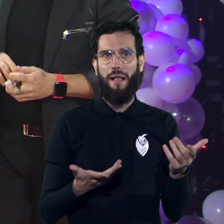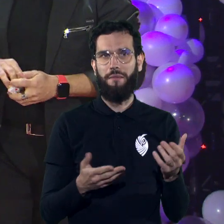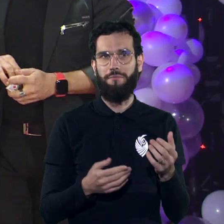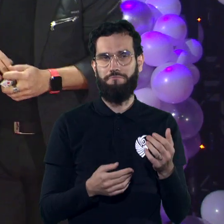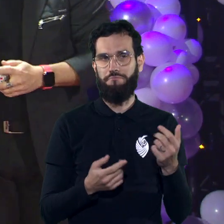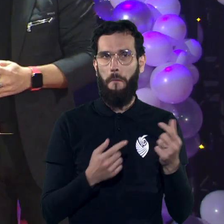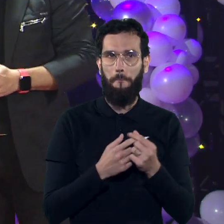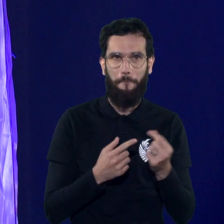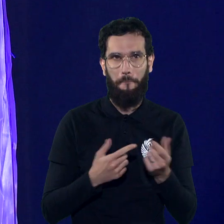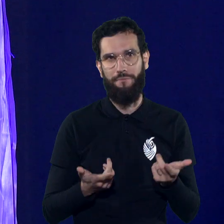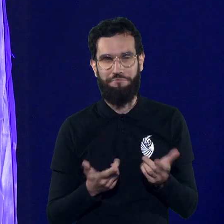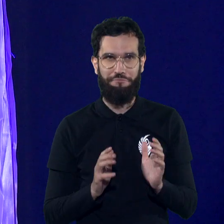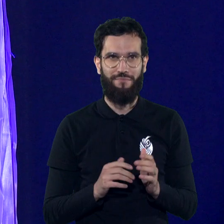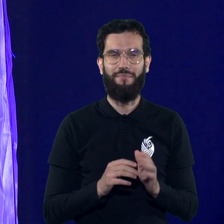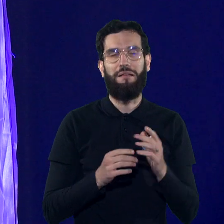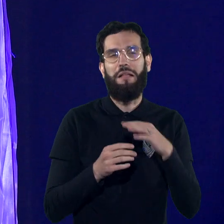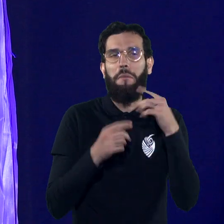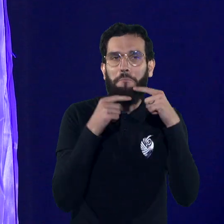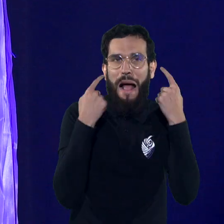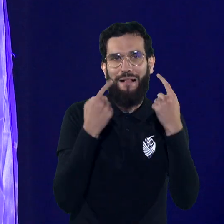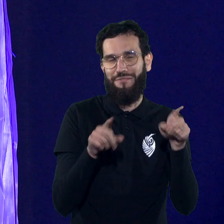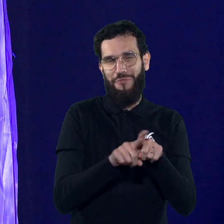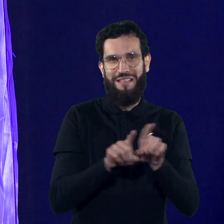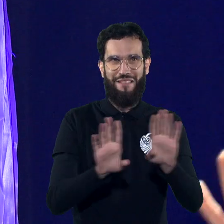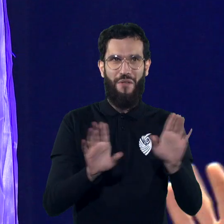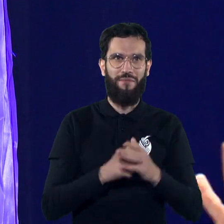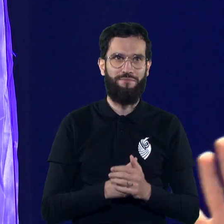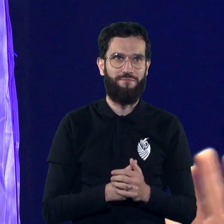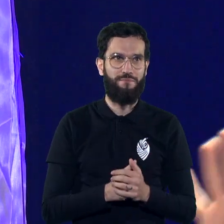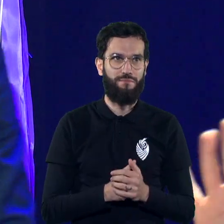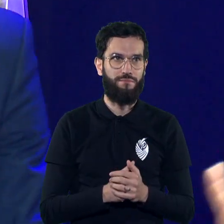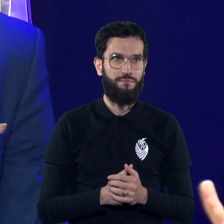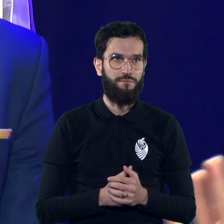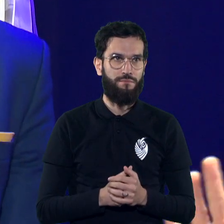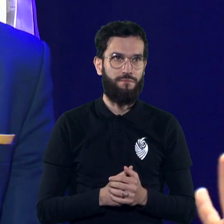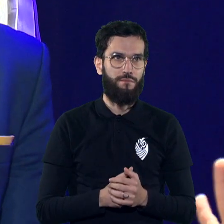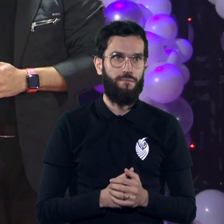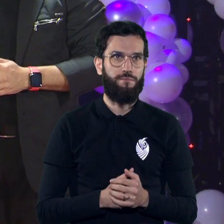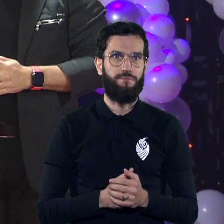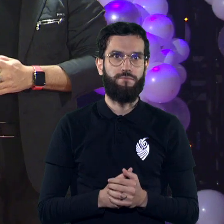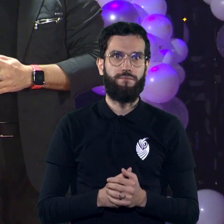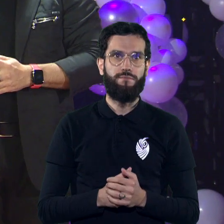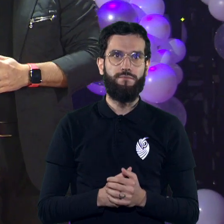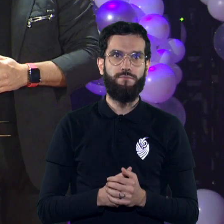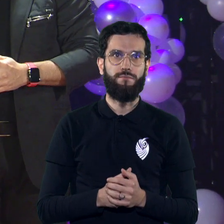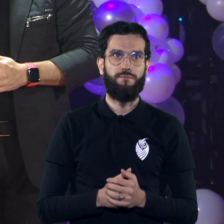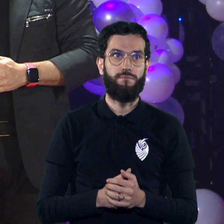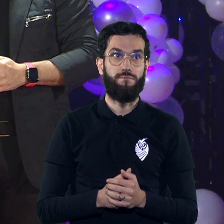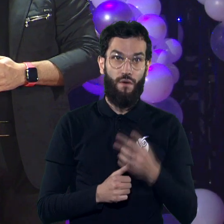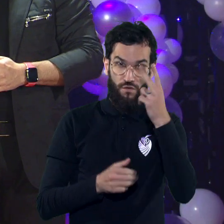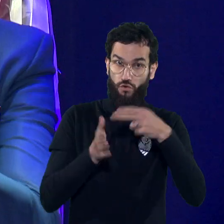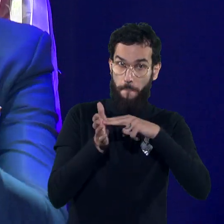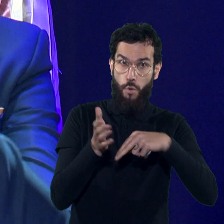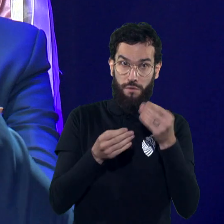Nie, smajlíka, hocičo. Dobre. Teraz budem kartu hľadať bez miešania. Dobre? Takže